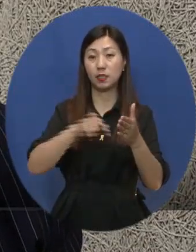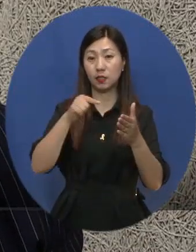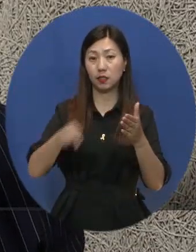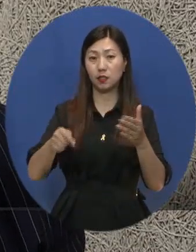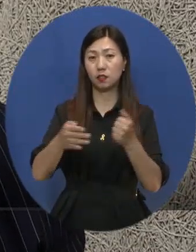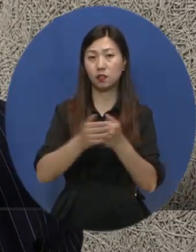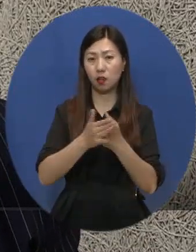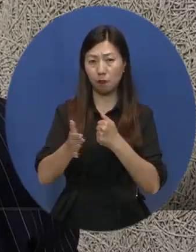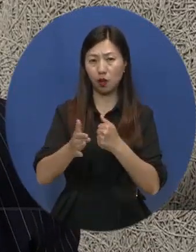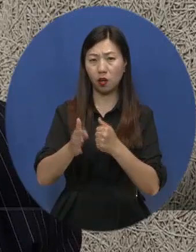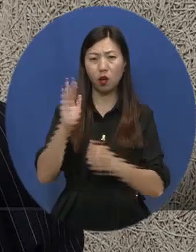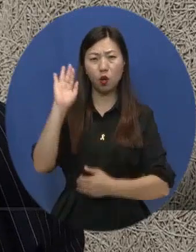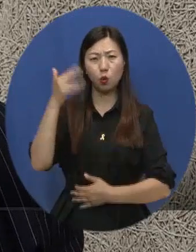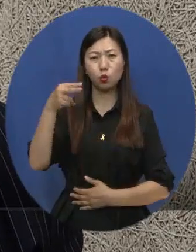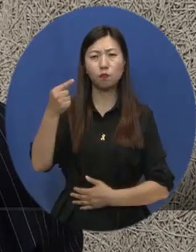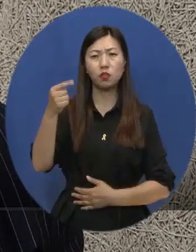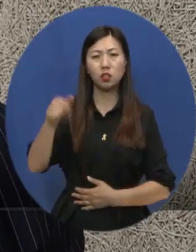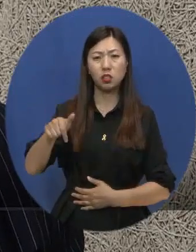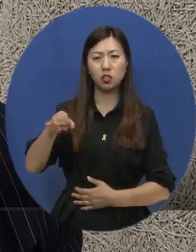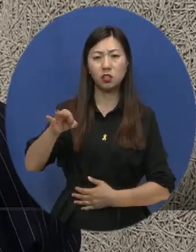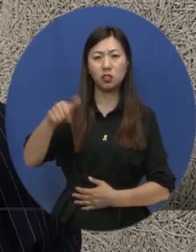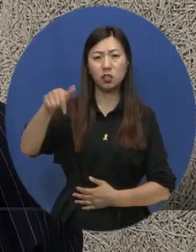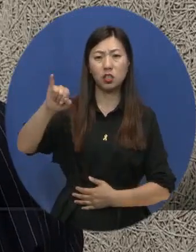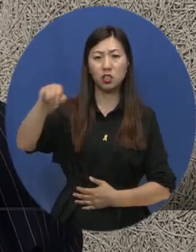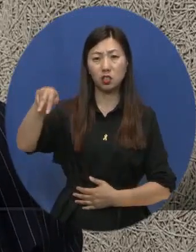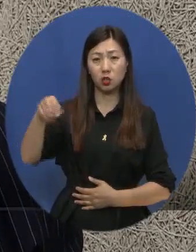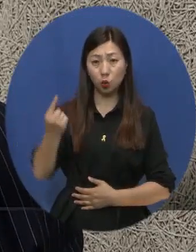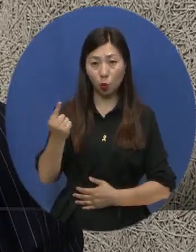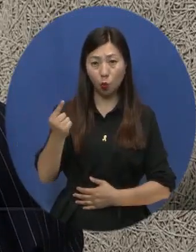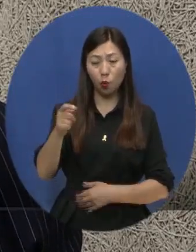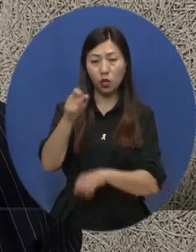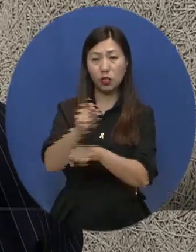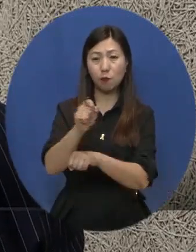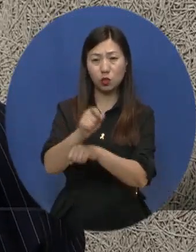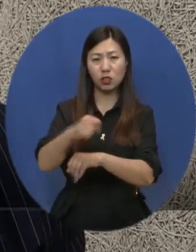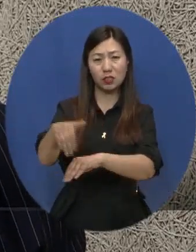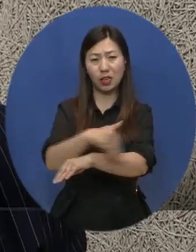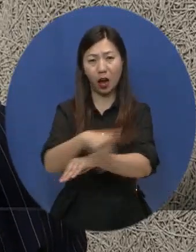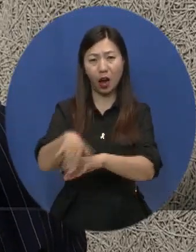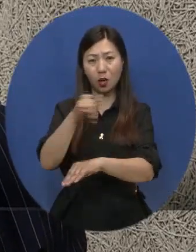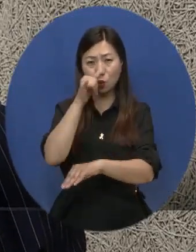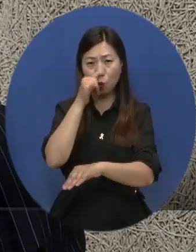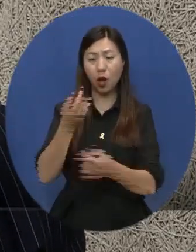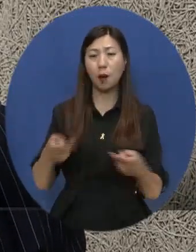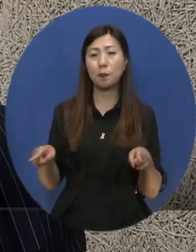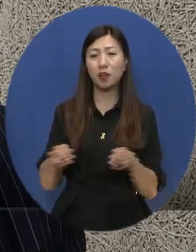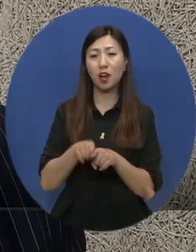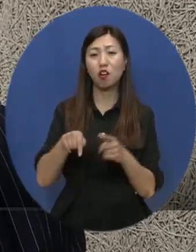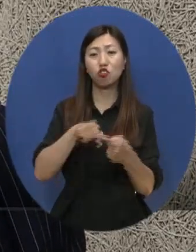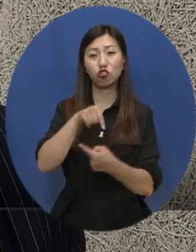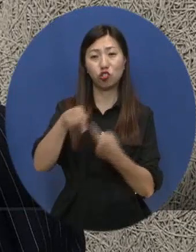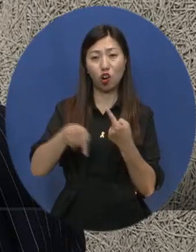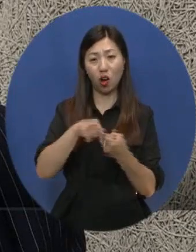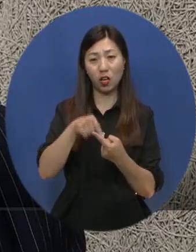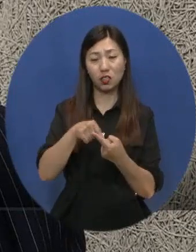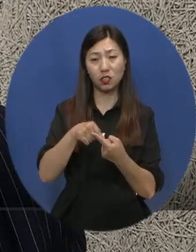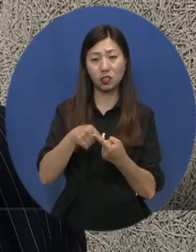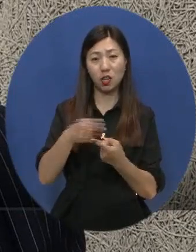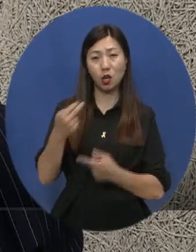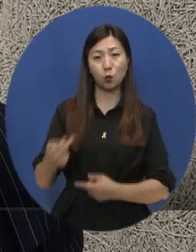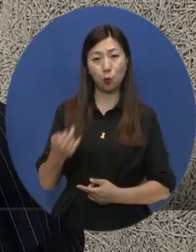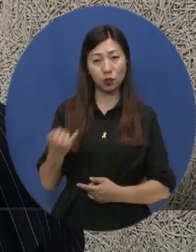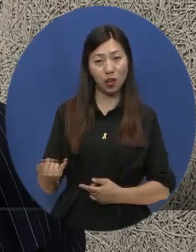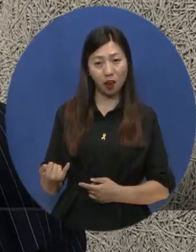항상 요새 등기소에 많이 다니고 저희 이 같이 운영하는 동생들이랑